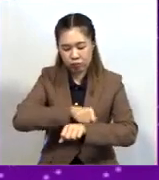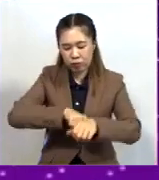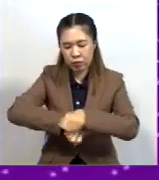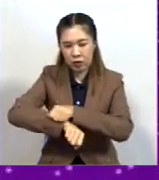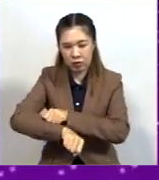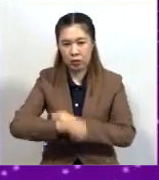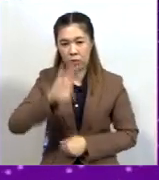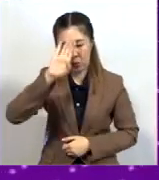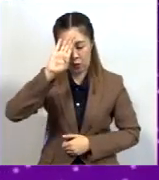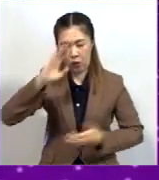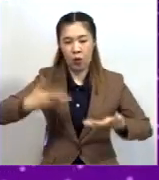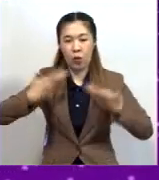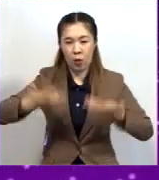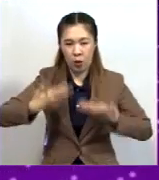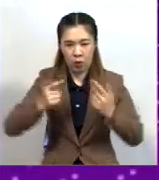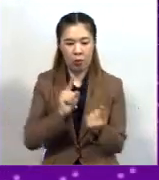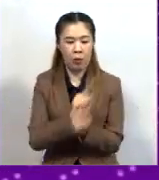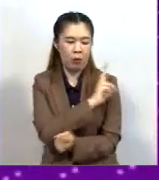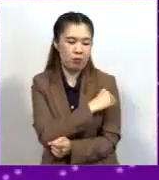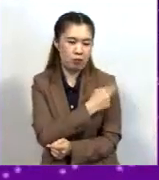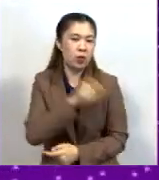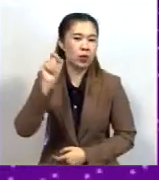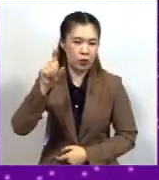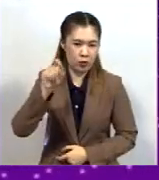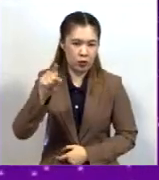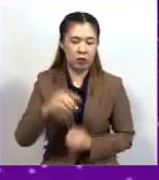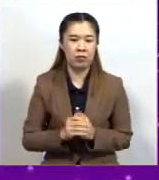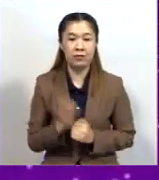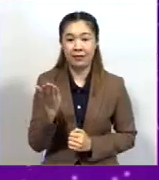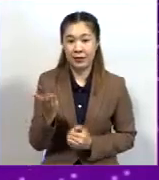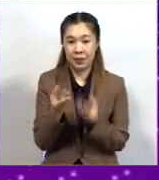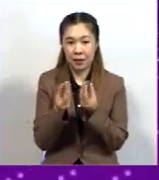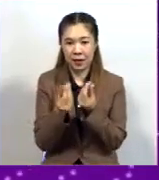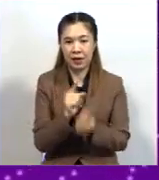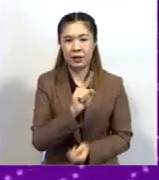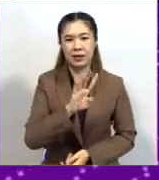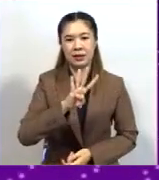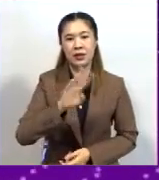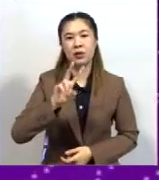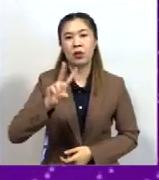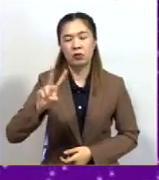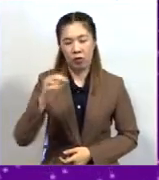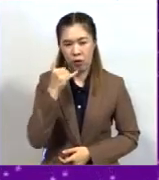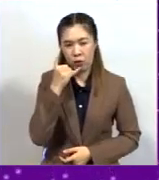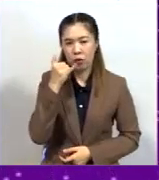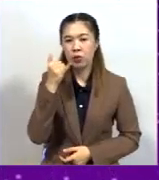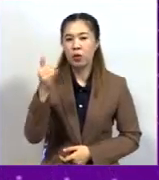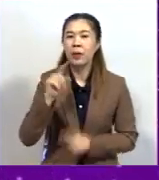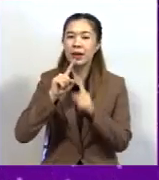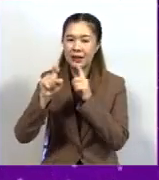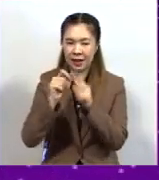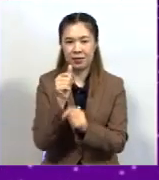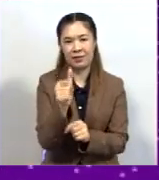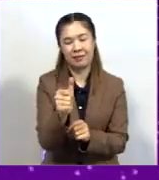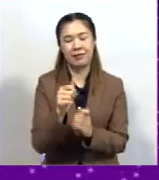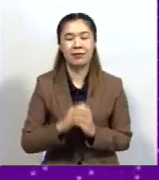งถ้ามีไข้ต่างๆนะคะพบแพทย์ทันทีสายด่วนกรมควบคุมโรค1422ก็สามารถติดต่อสอบถาม